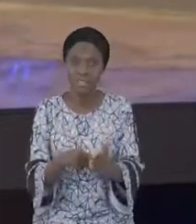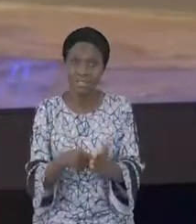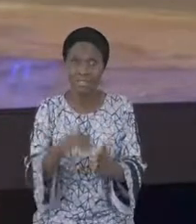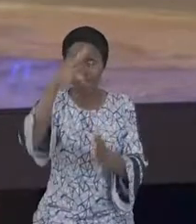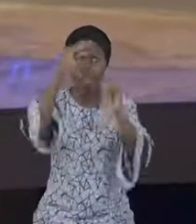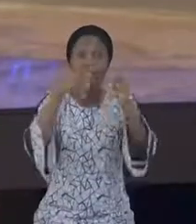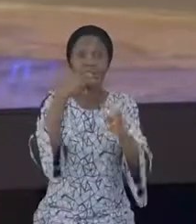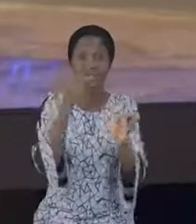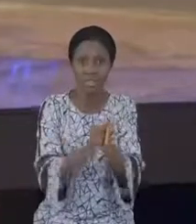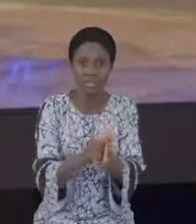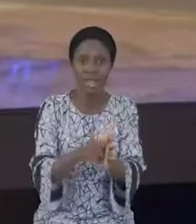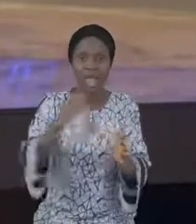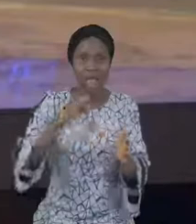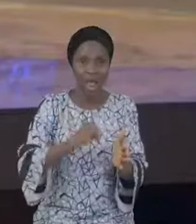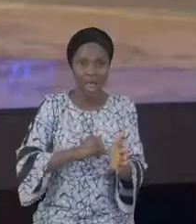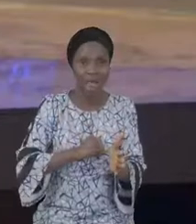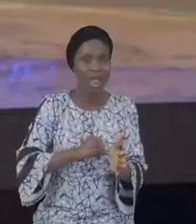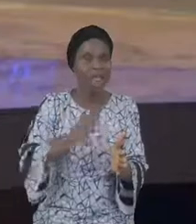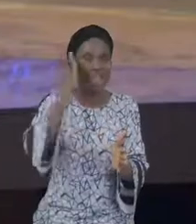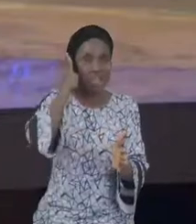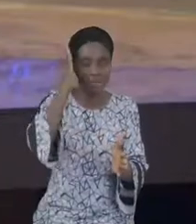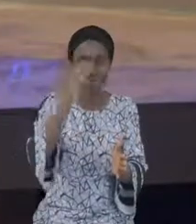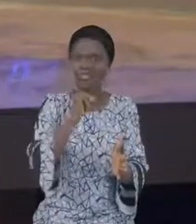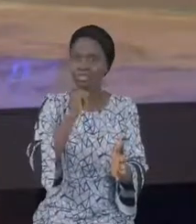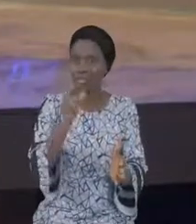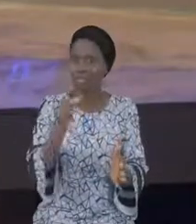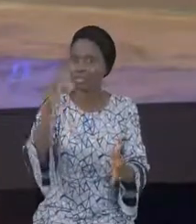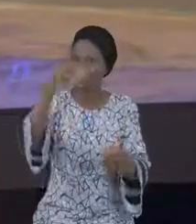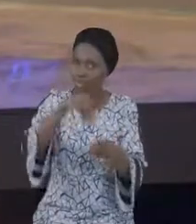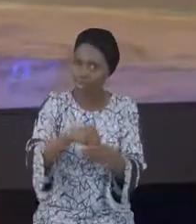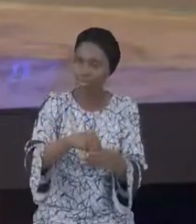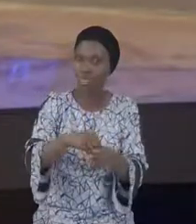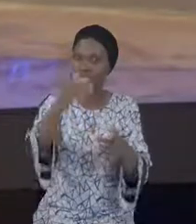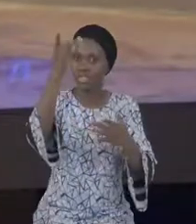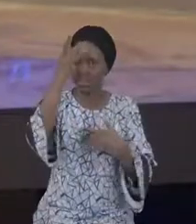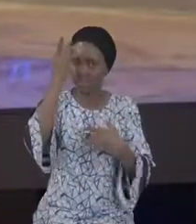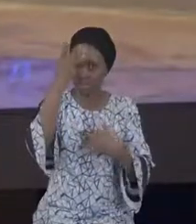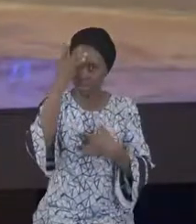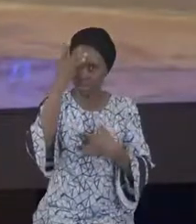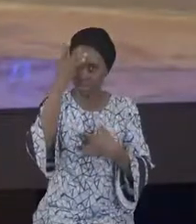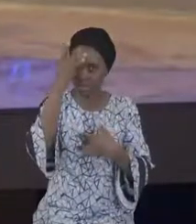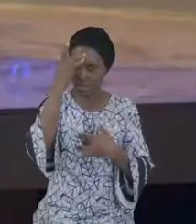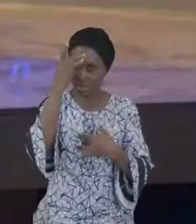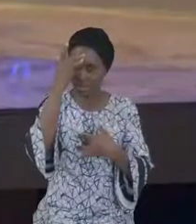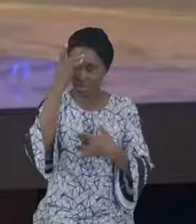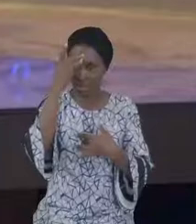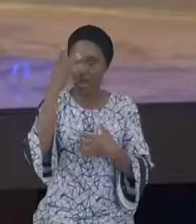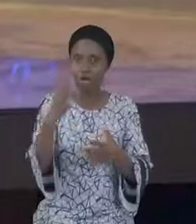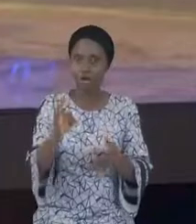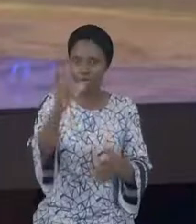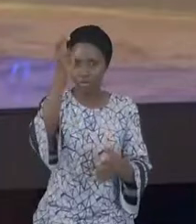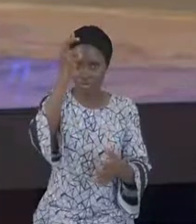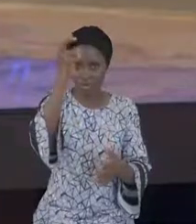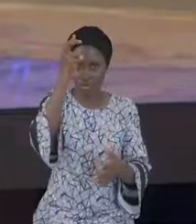il a dit, que je ne mettrai aucune de ces maladies dont j'ai frappé les